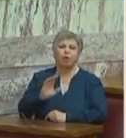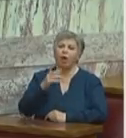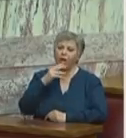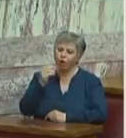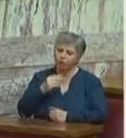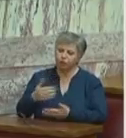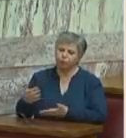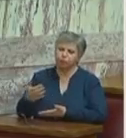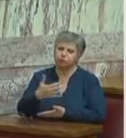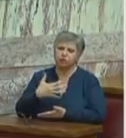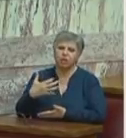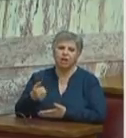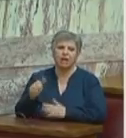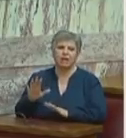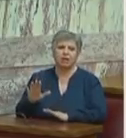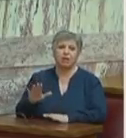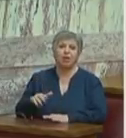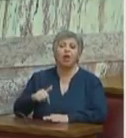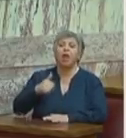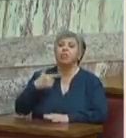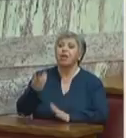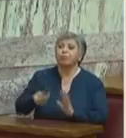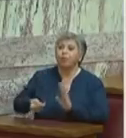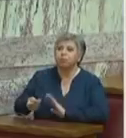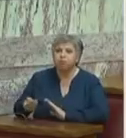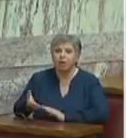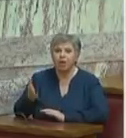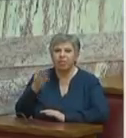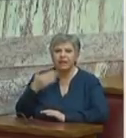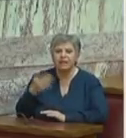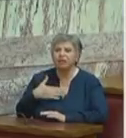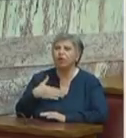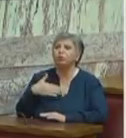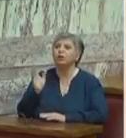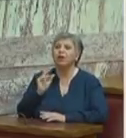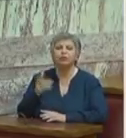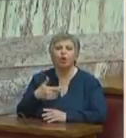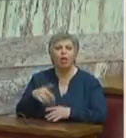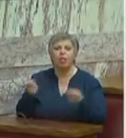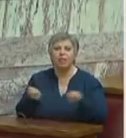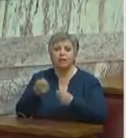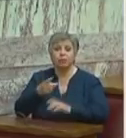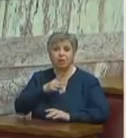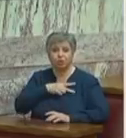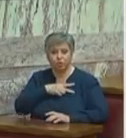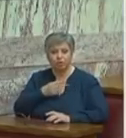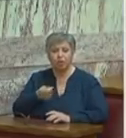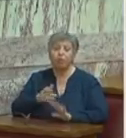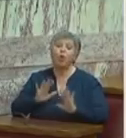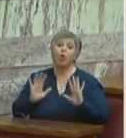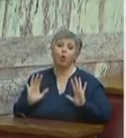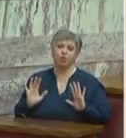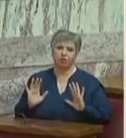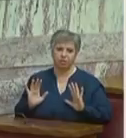Δεν δικάστηκε ούτε για απιστία, ούτε για δωροδοκία. Αυτά είχαν εξαλειφθεί. Αλλά η δίκη έγινε, η διερεύνηση έγινε,